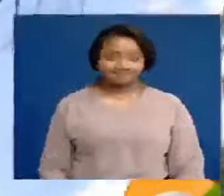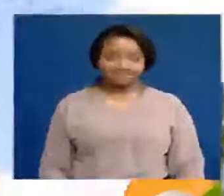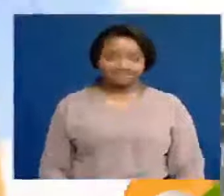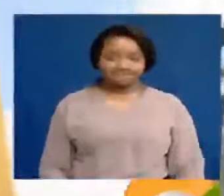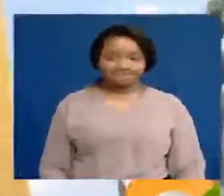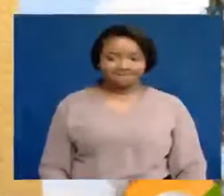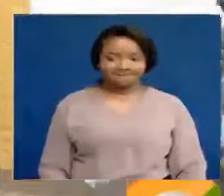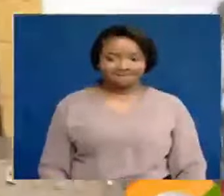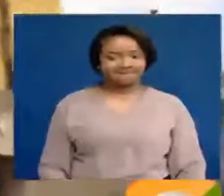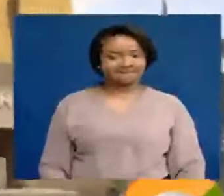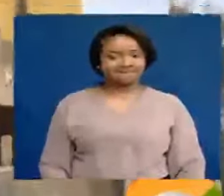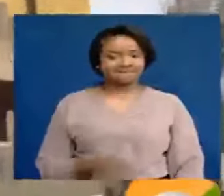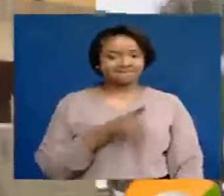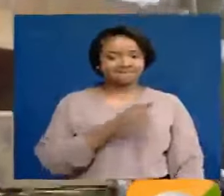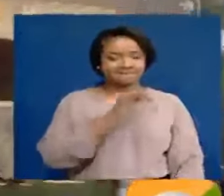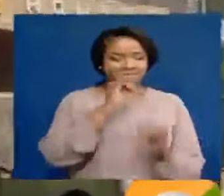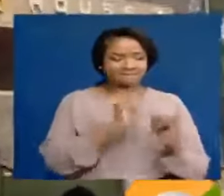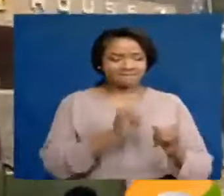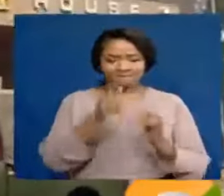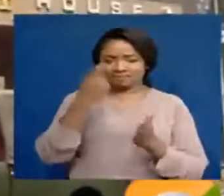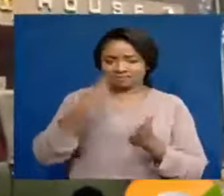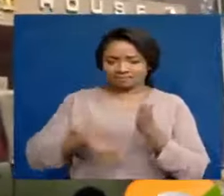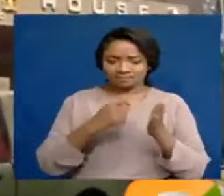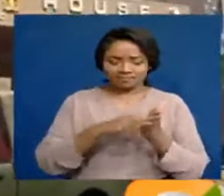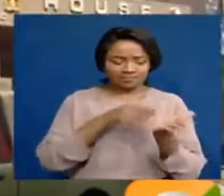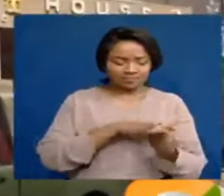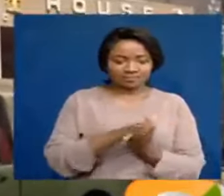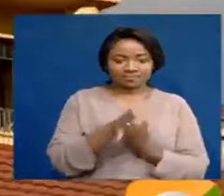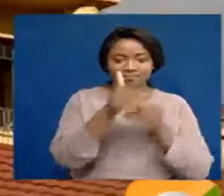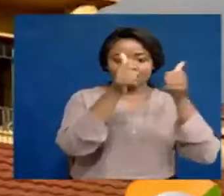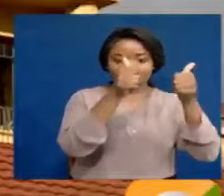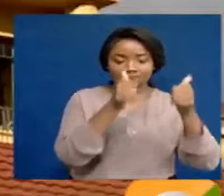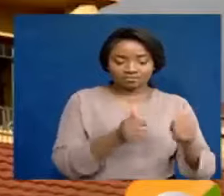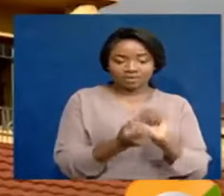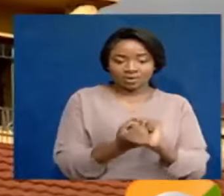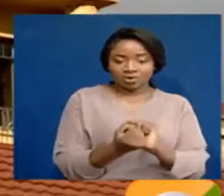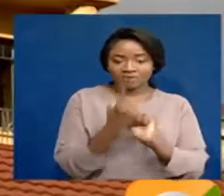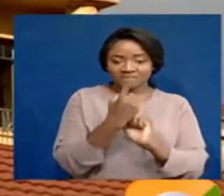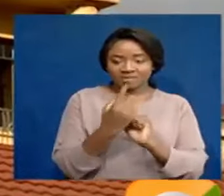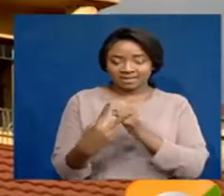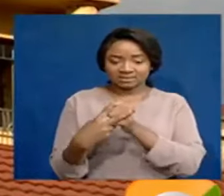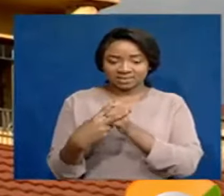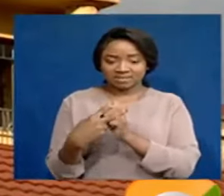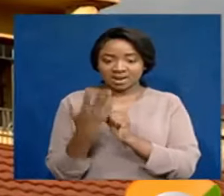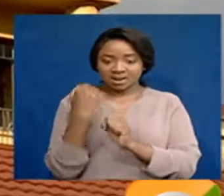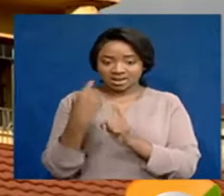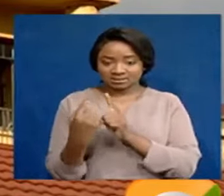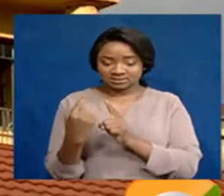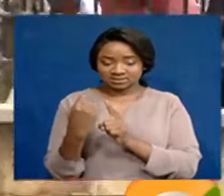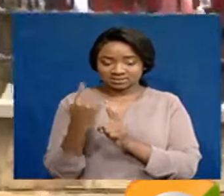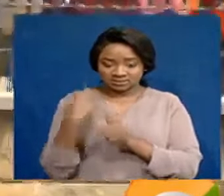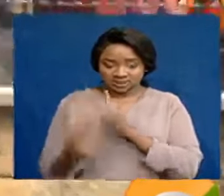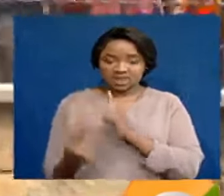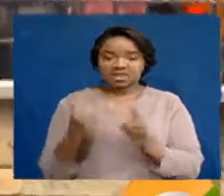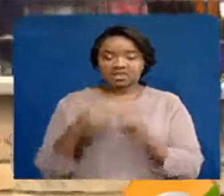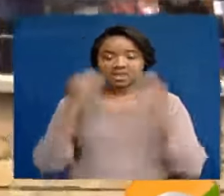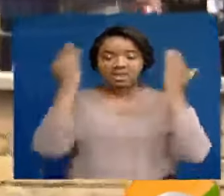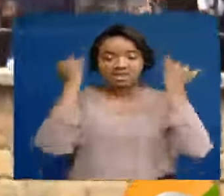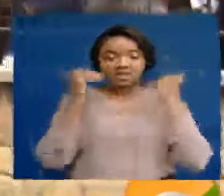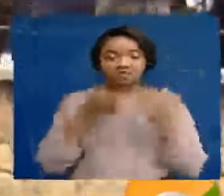Malipo hayo mapya yaliyokuwa yamechapishwa kwa mara ya kwanza Novemba 7 mwaka jana na kusimamishwa na mahakama kuu siku mbili baadaye